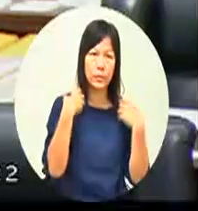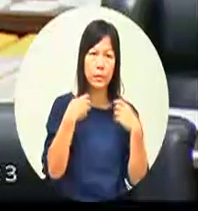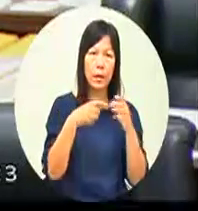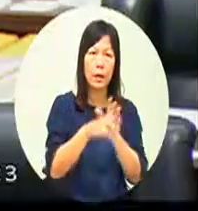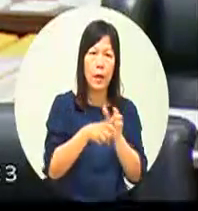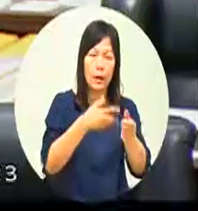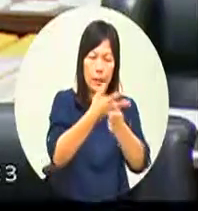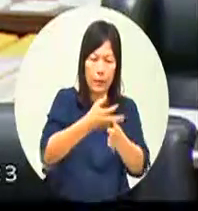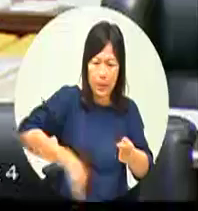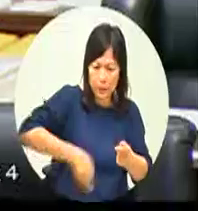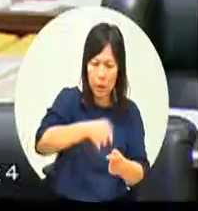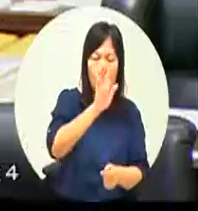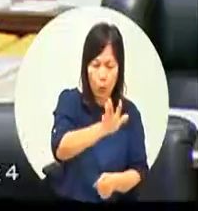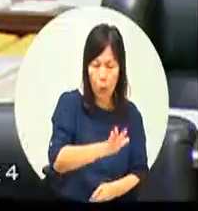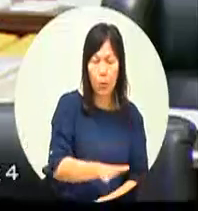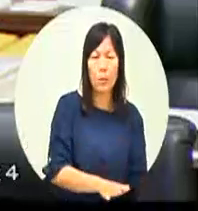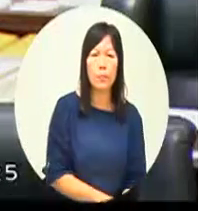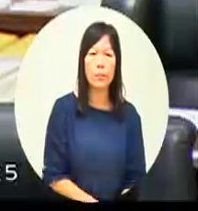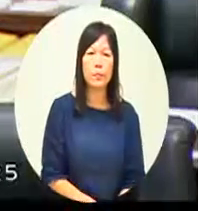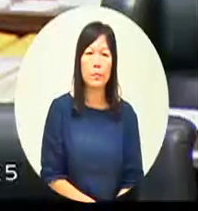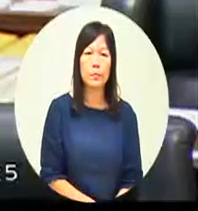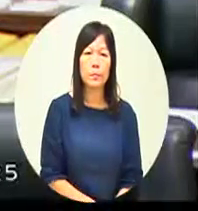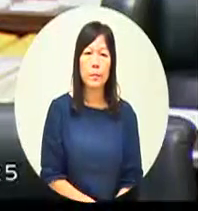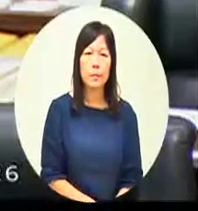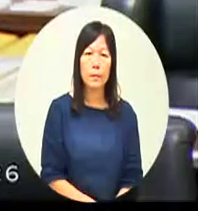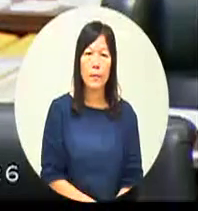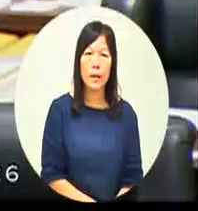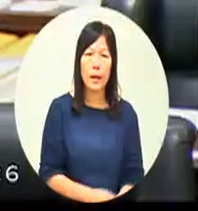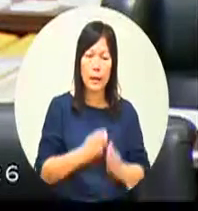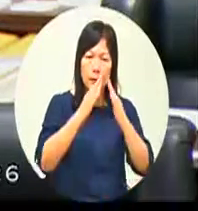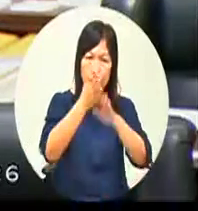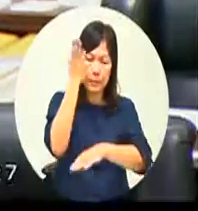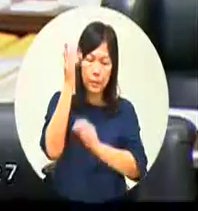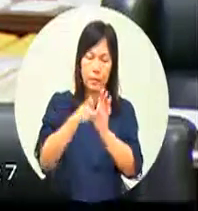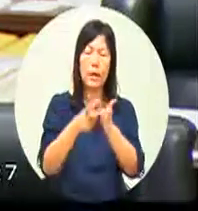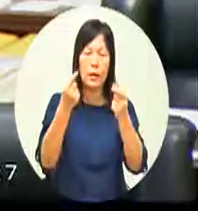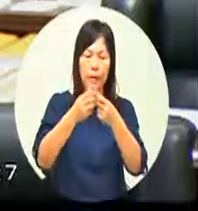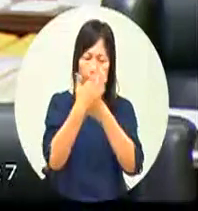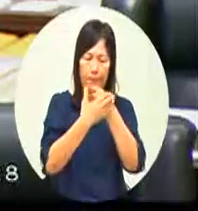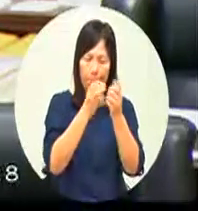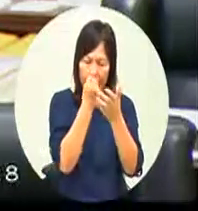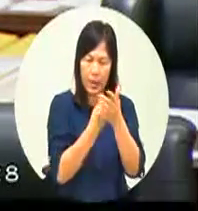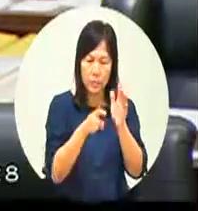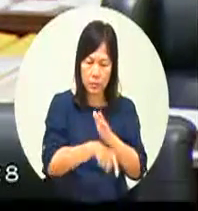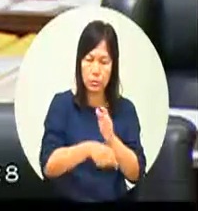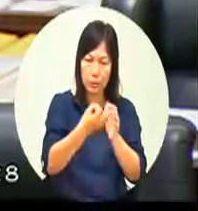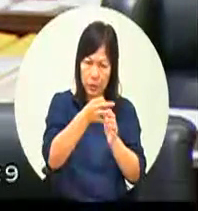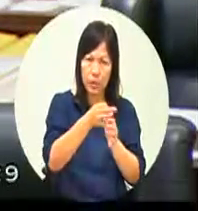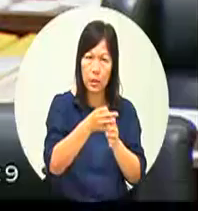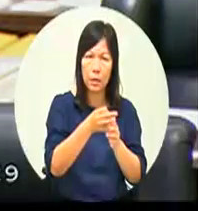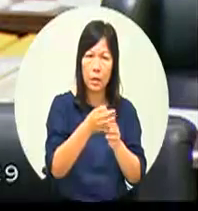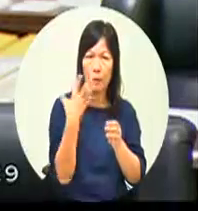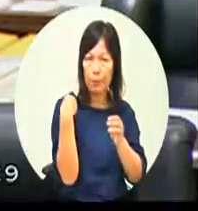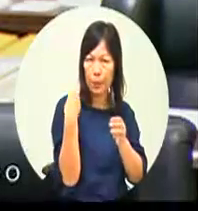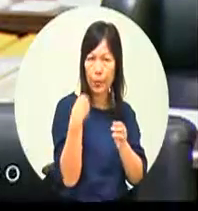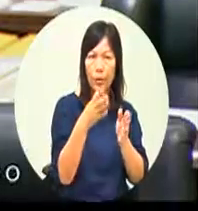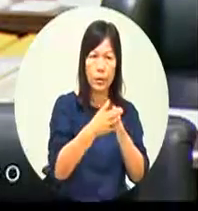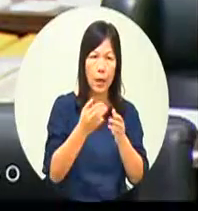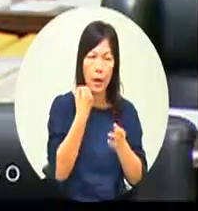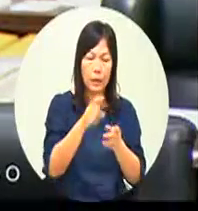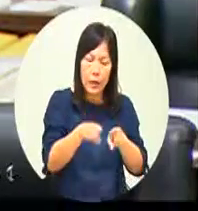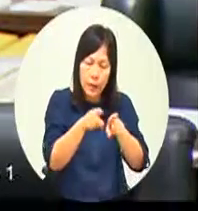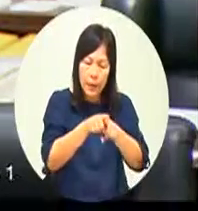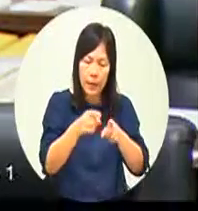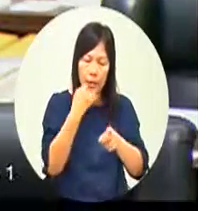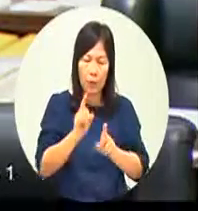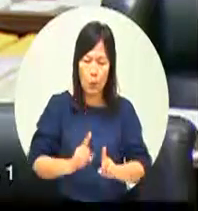们已经付出了他们的代价了，但是市政府应该要维持住这个价格，不要让它随着一般事业